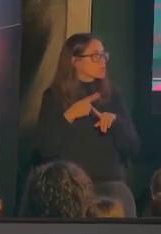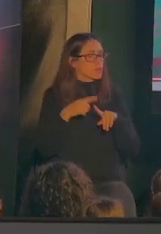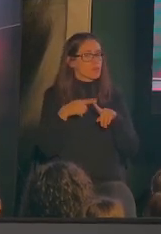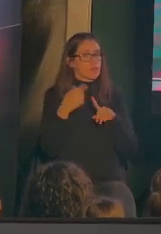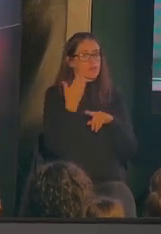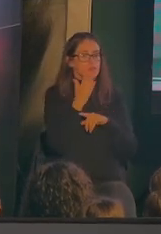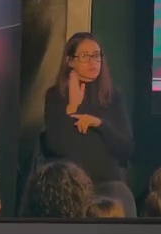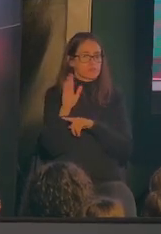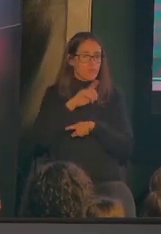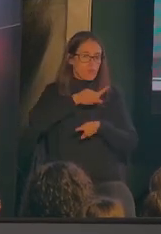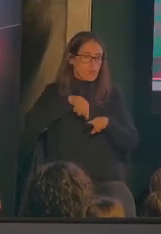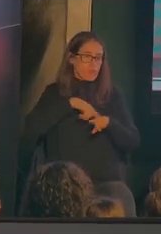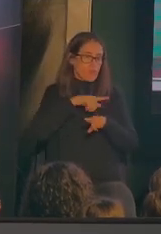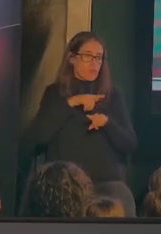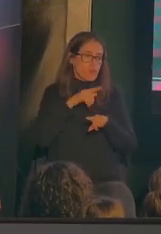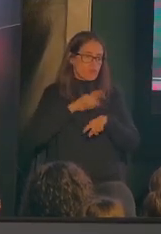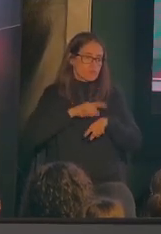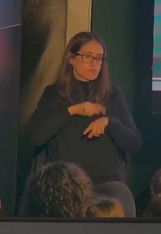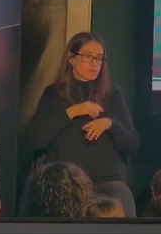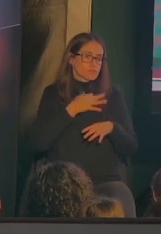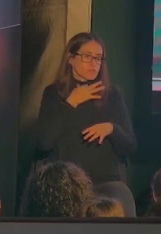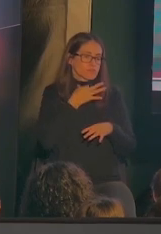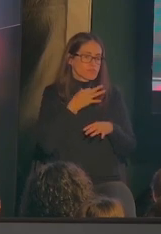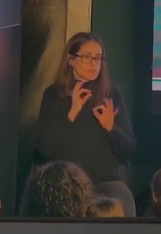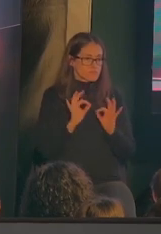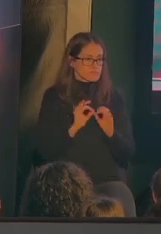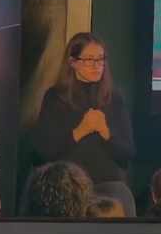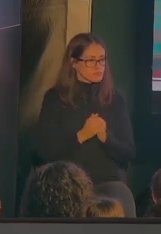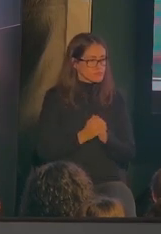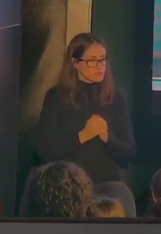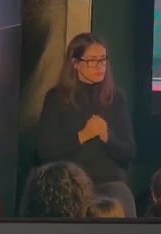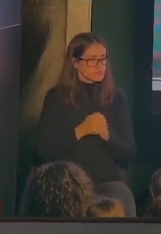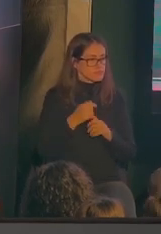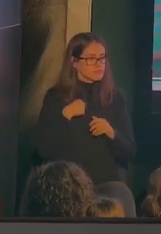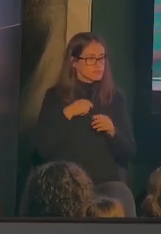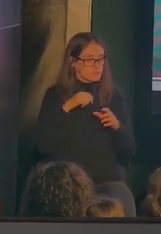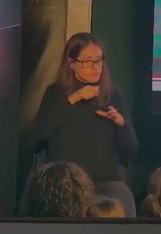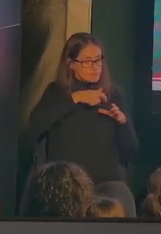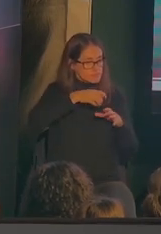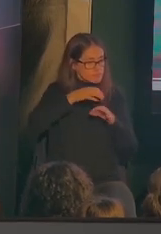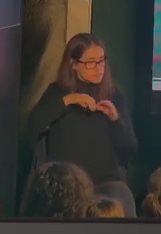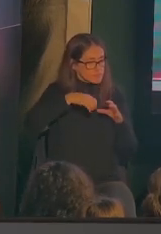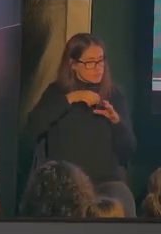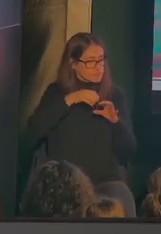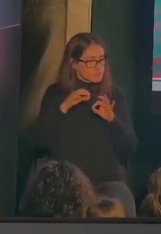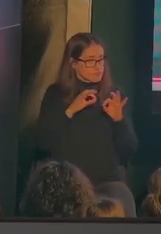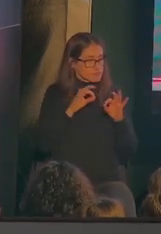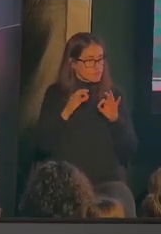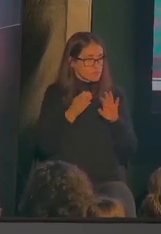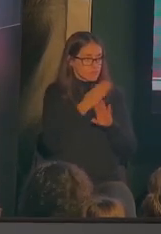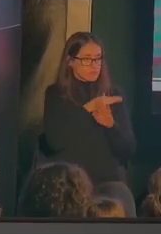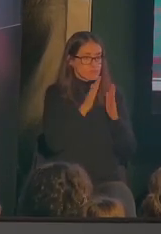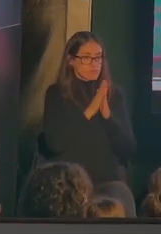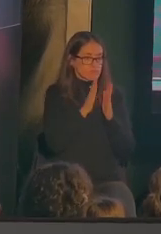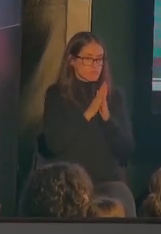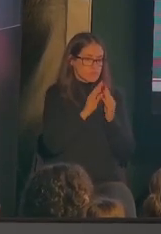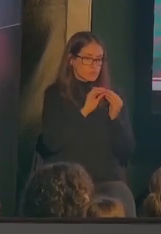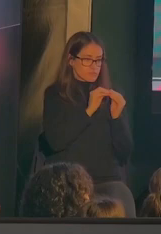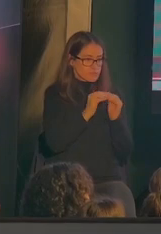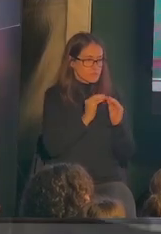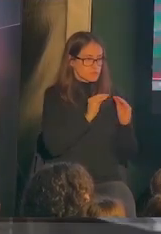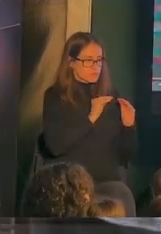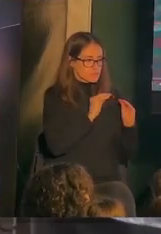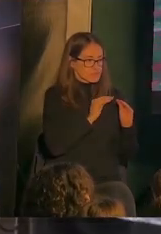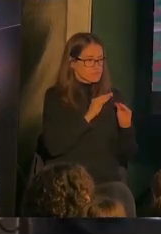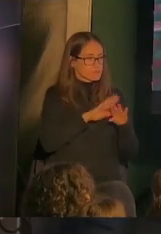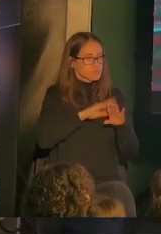i dona temps pel que dona. Jo acabaré aquest aquí, mentrestant la meva companya està acabant els altres i després així